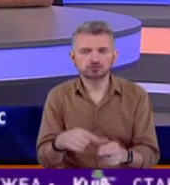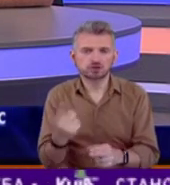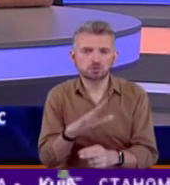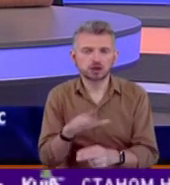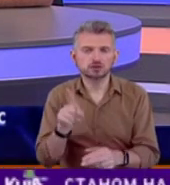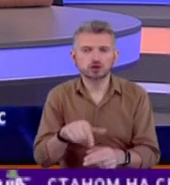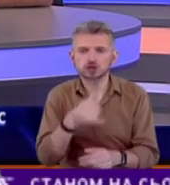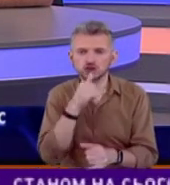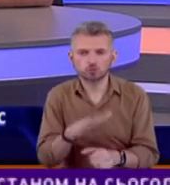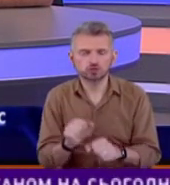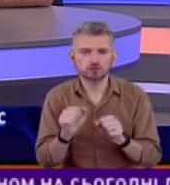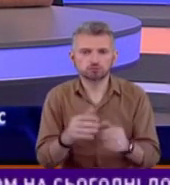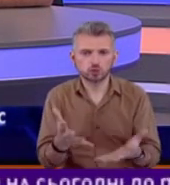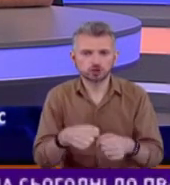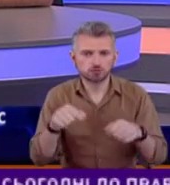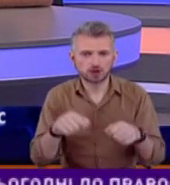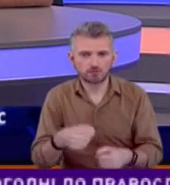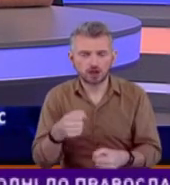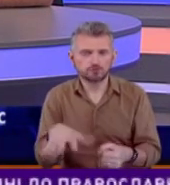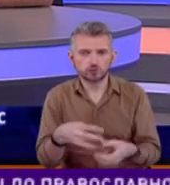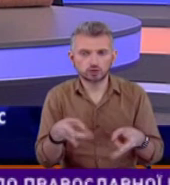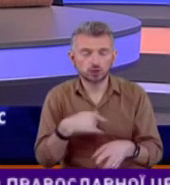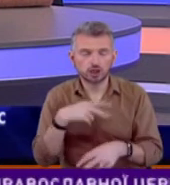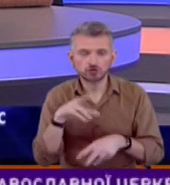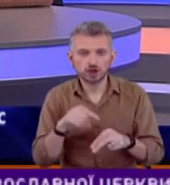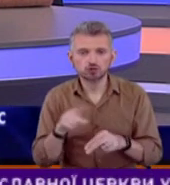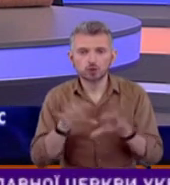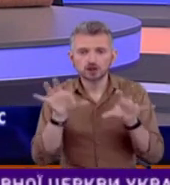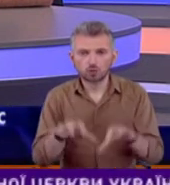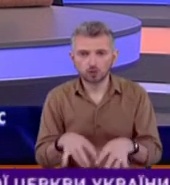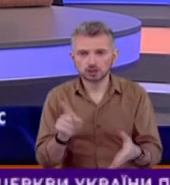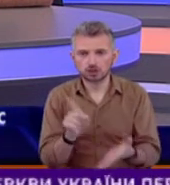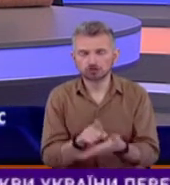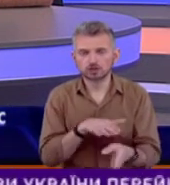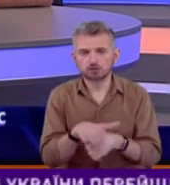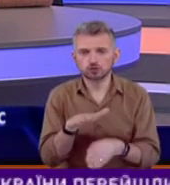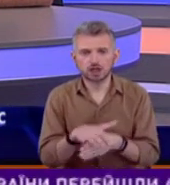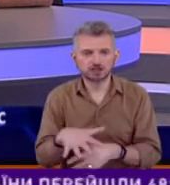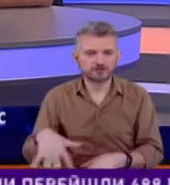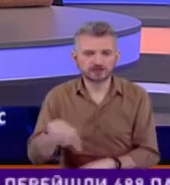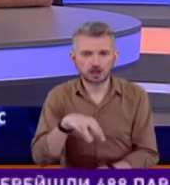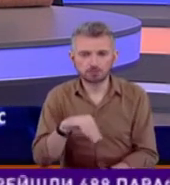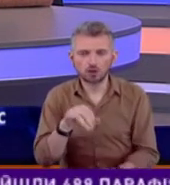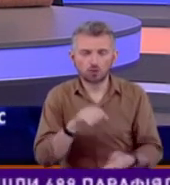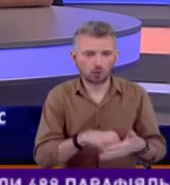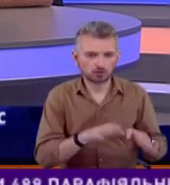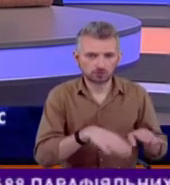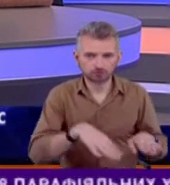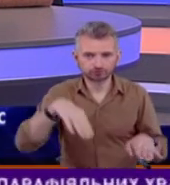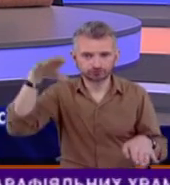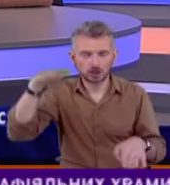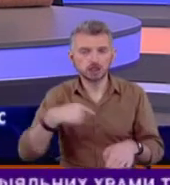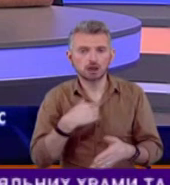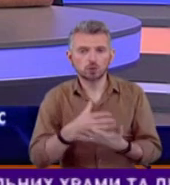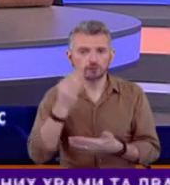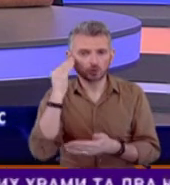не сможешь пересдать, получить права и все остальное. То есть я считаю, что законы должны соблюдаться всеми. От мала и до велика. То есть я имею в